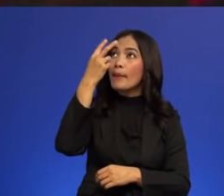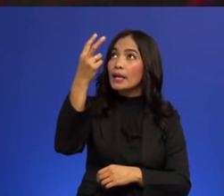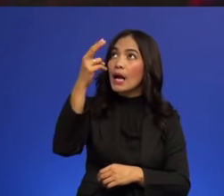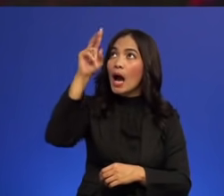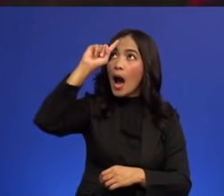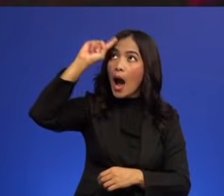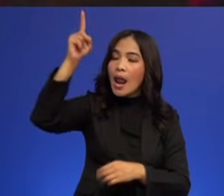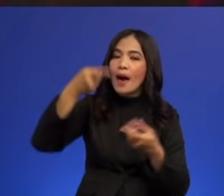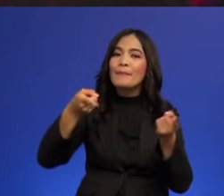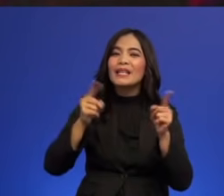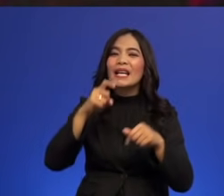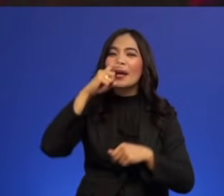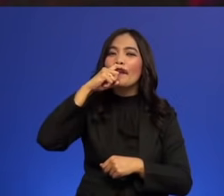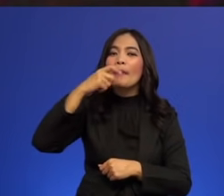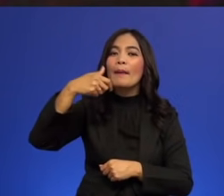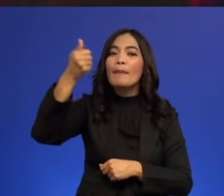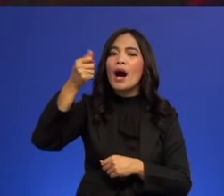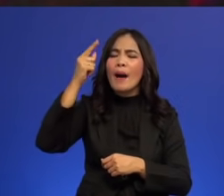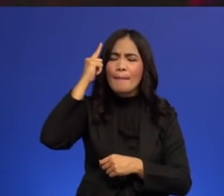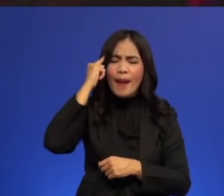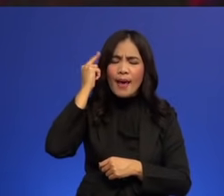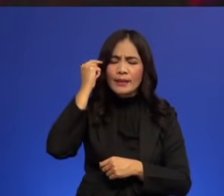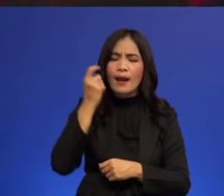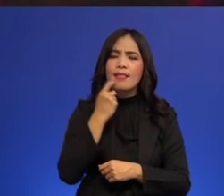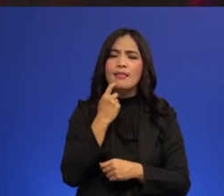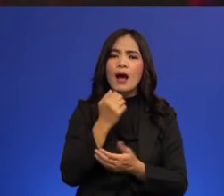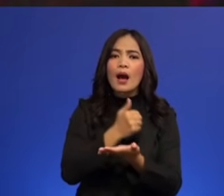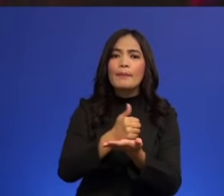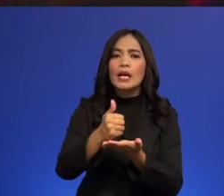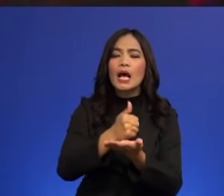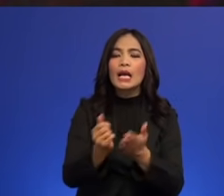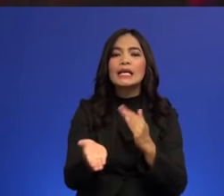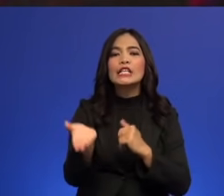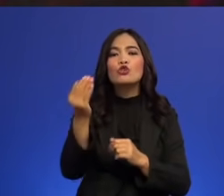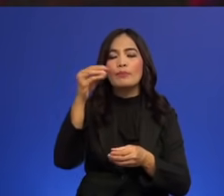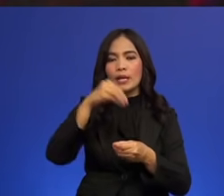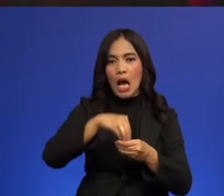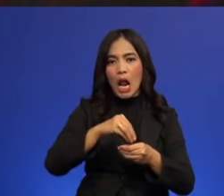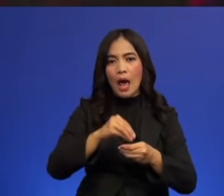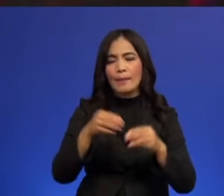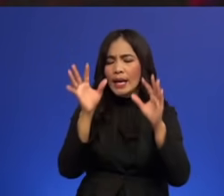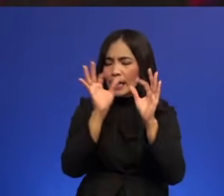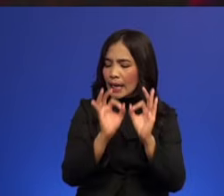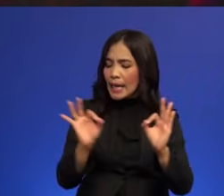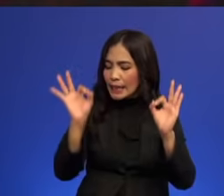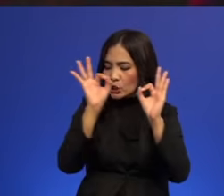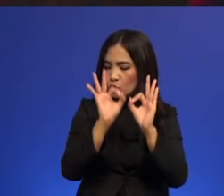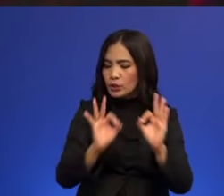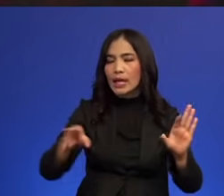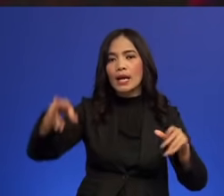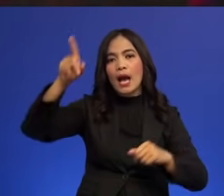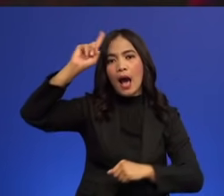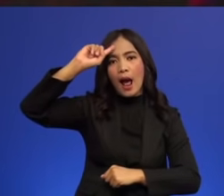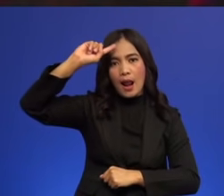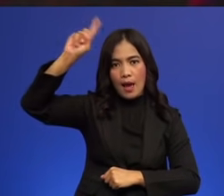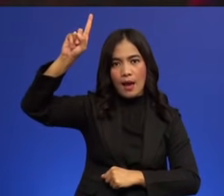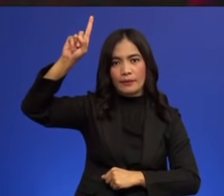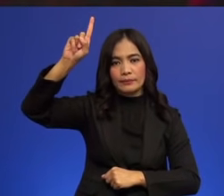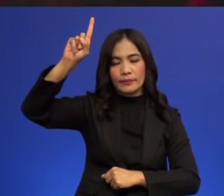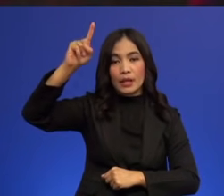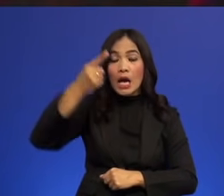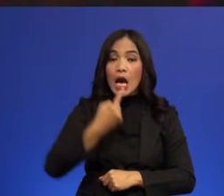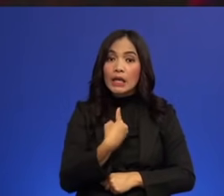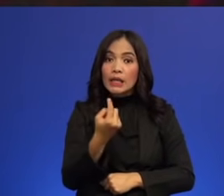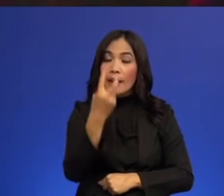Bapa. Kita belajar kebenaran untuk hidup di dalam kesucian Allah.